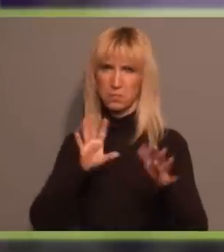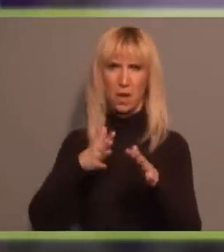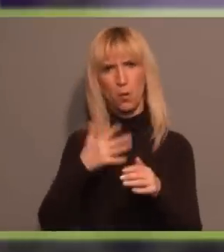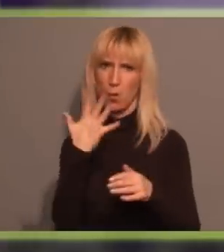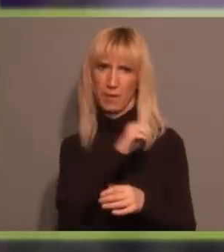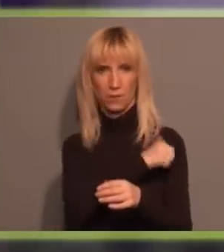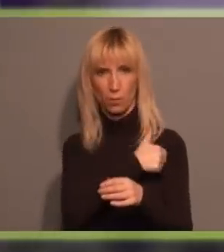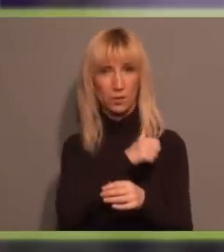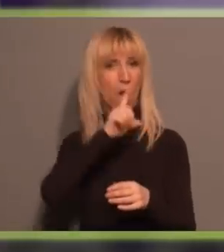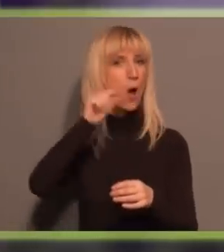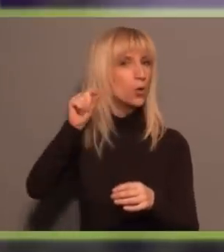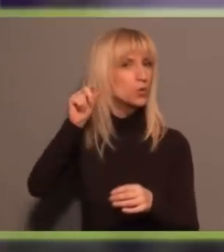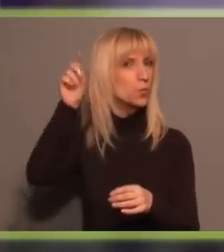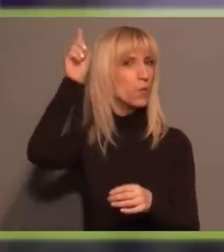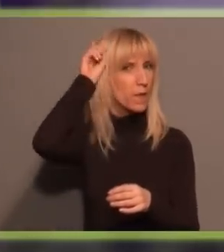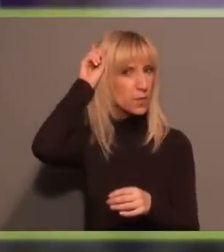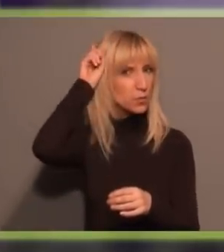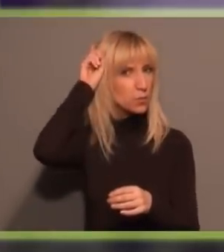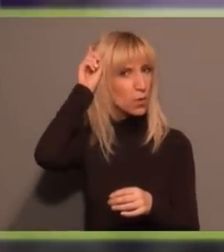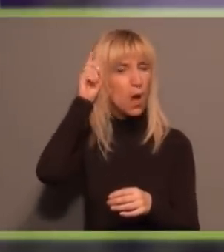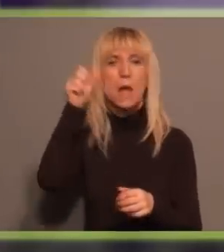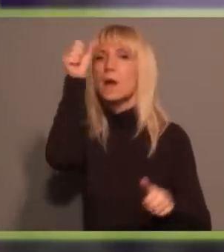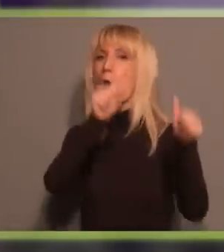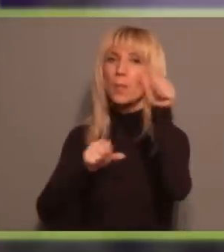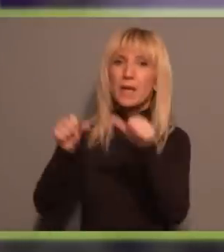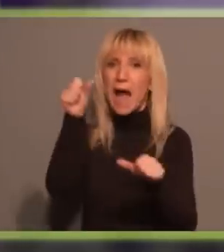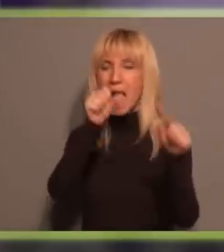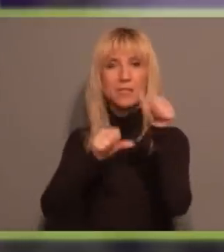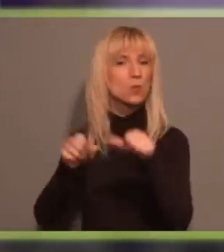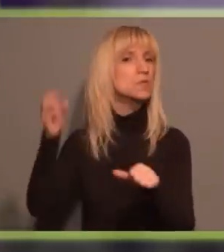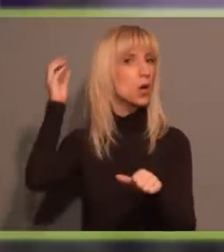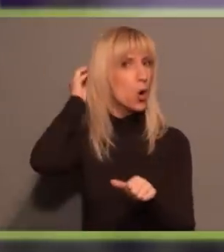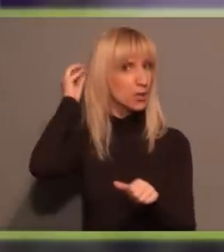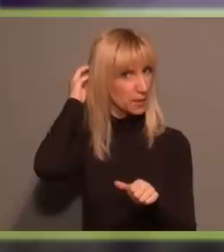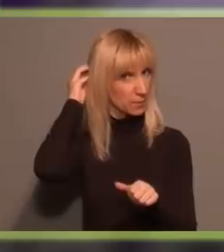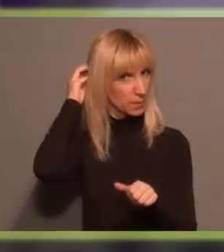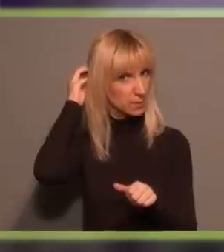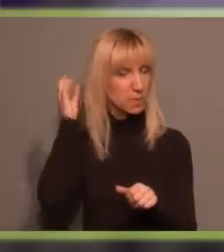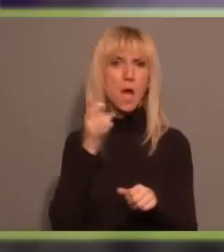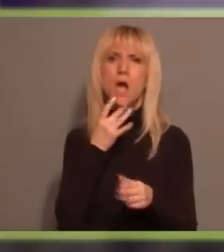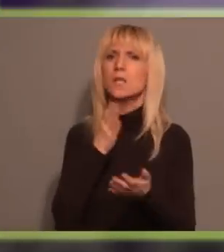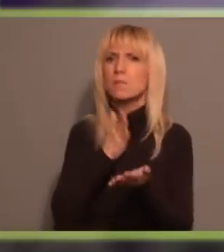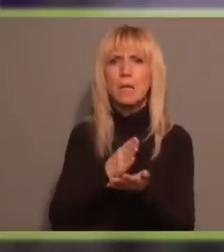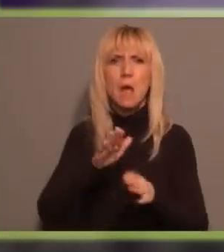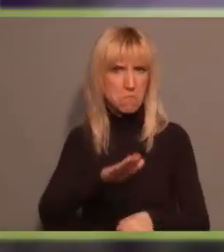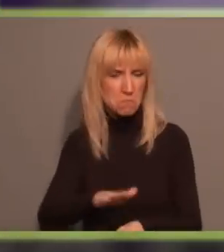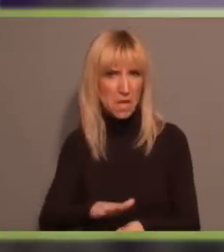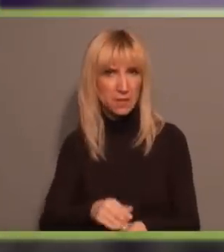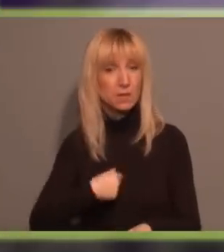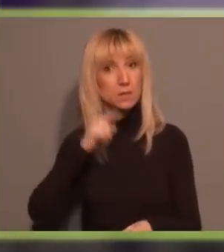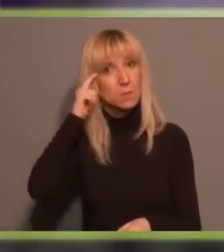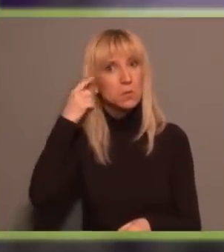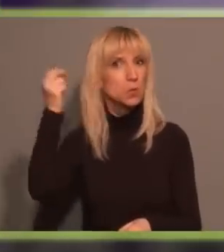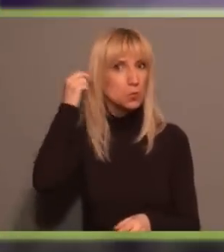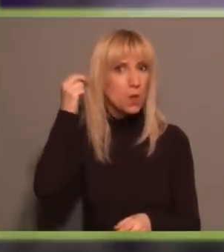to 5 godine, ja sam otišao u Nemačku i tamo da operišem za cochlear implant. Kad sam bila mala, ja sam mislila da